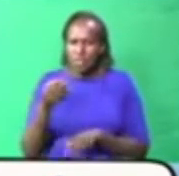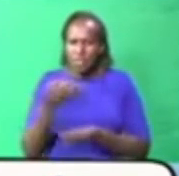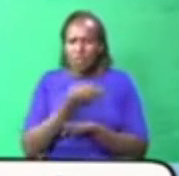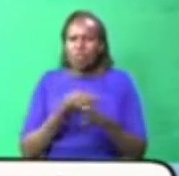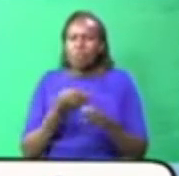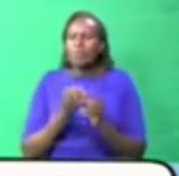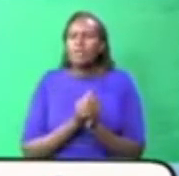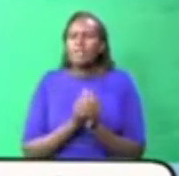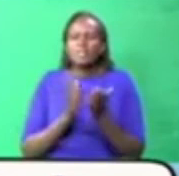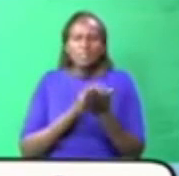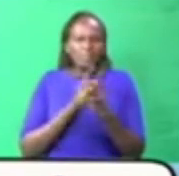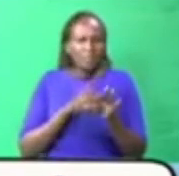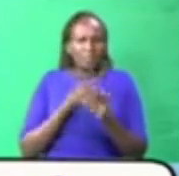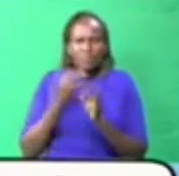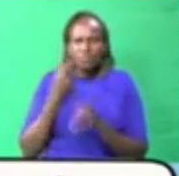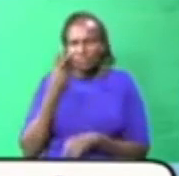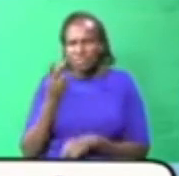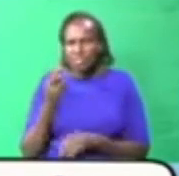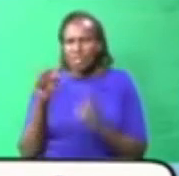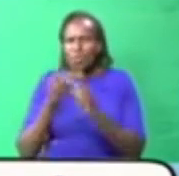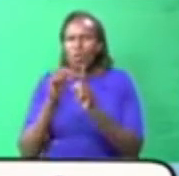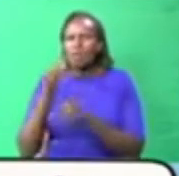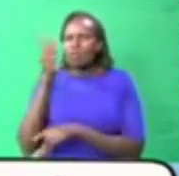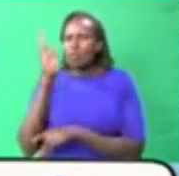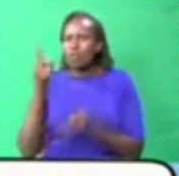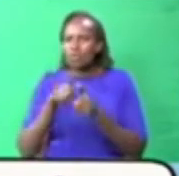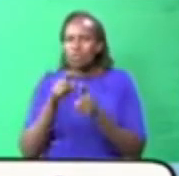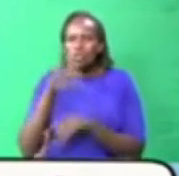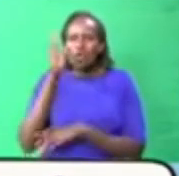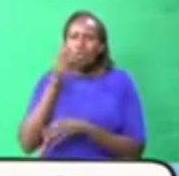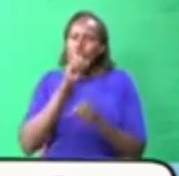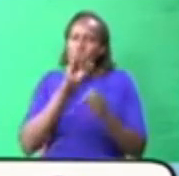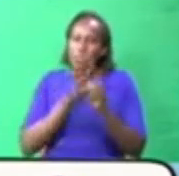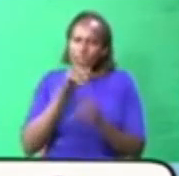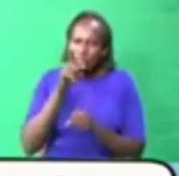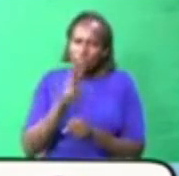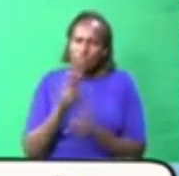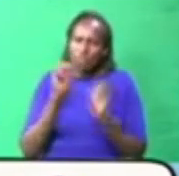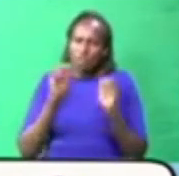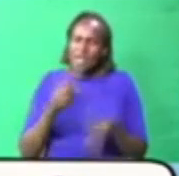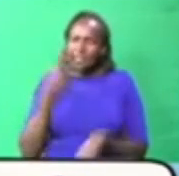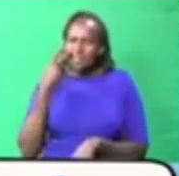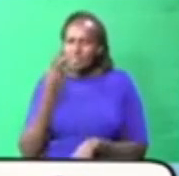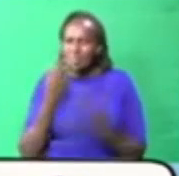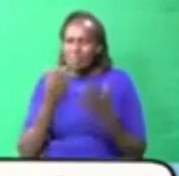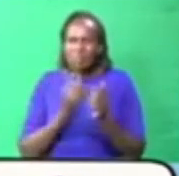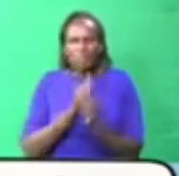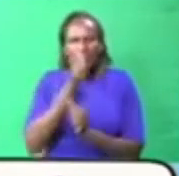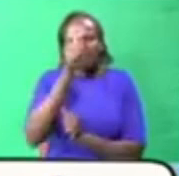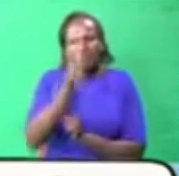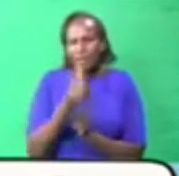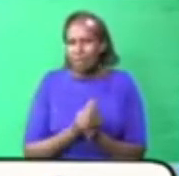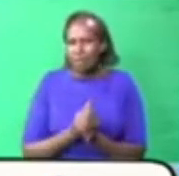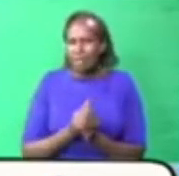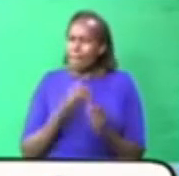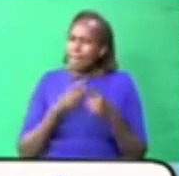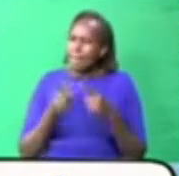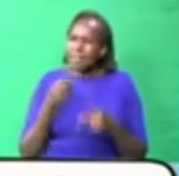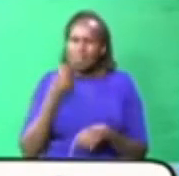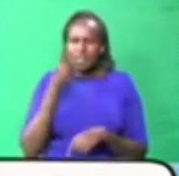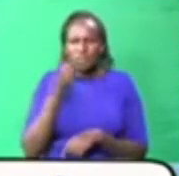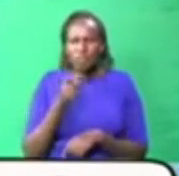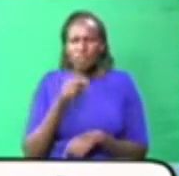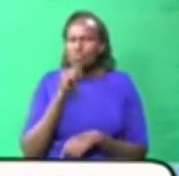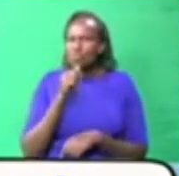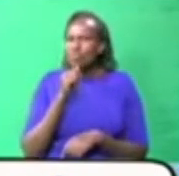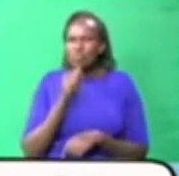wakati mwingine unapoangalia neno la Mungu na vile Mungu amekuahidi, unaona ni kama uko mbali sana. But let me tell you, it is not